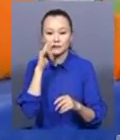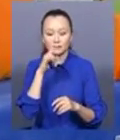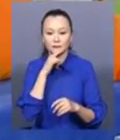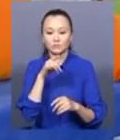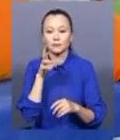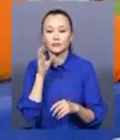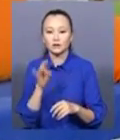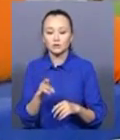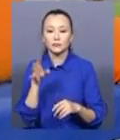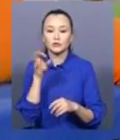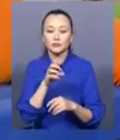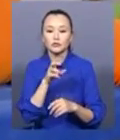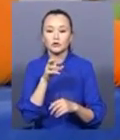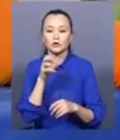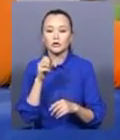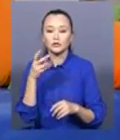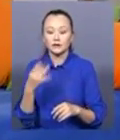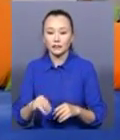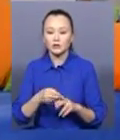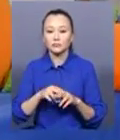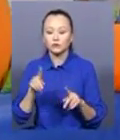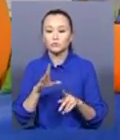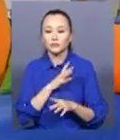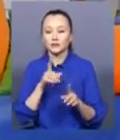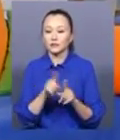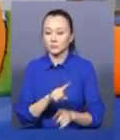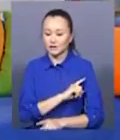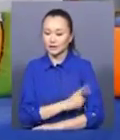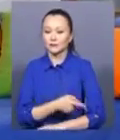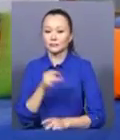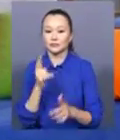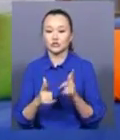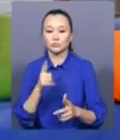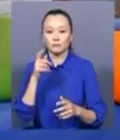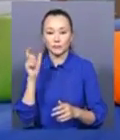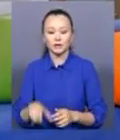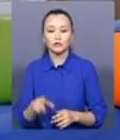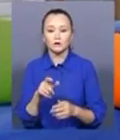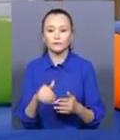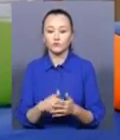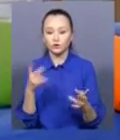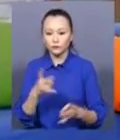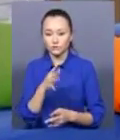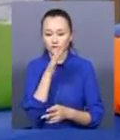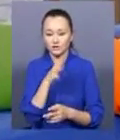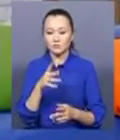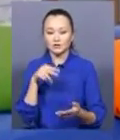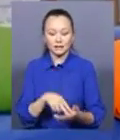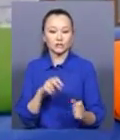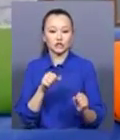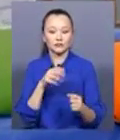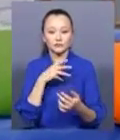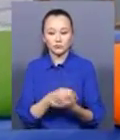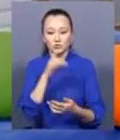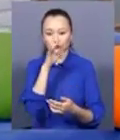памятник казахским батырам Карасаю и Агынтаю. Для того, чтобы быть такими сильными, как настоящие батыры, в нужный момент